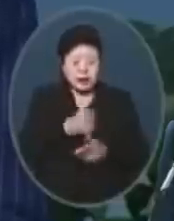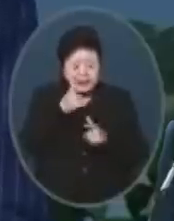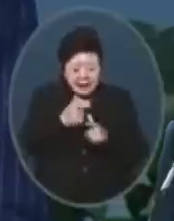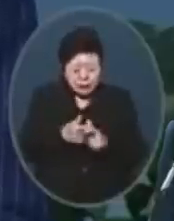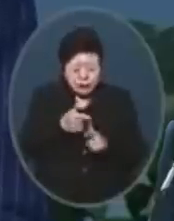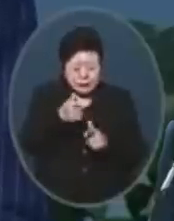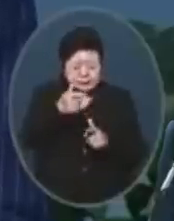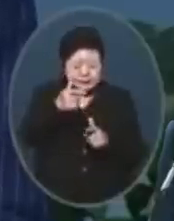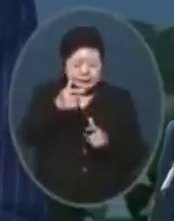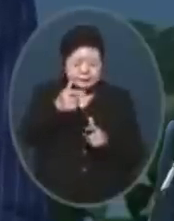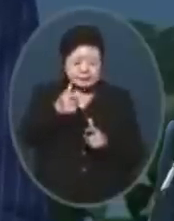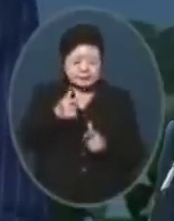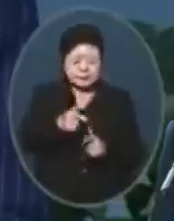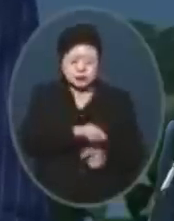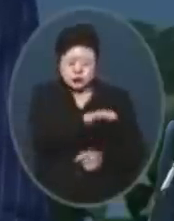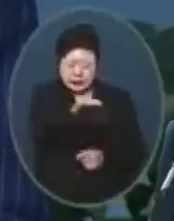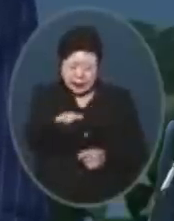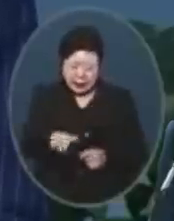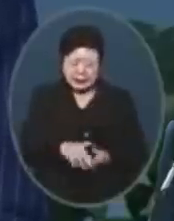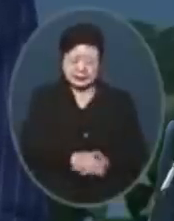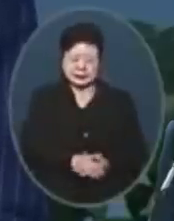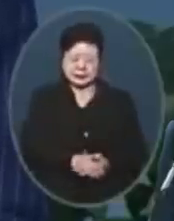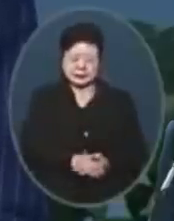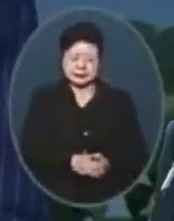예수님을 우리가